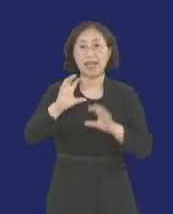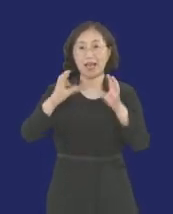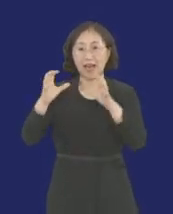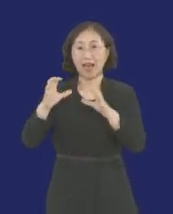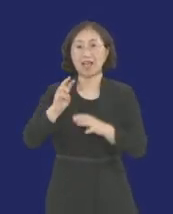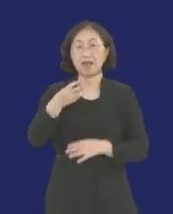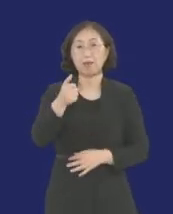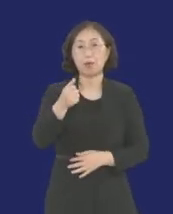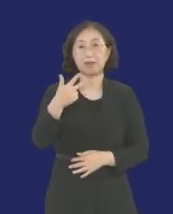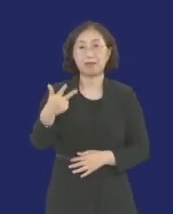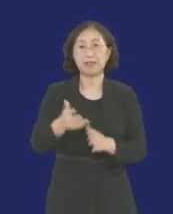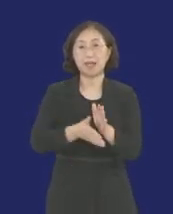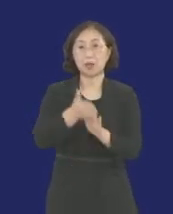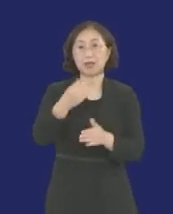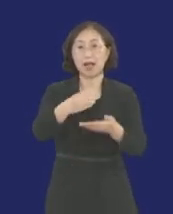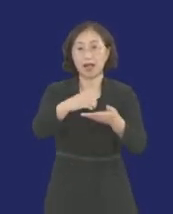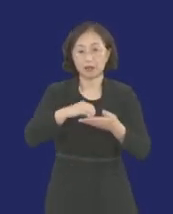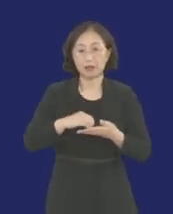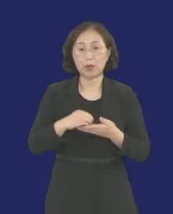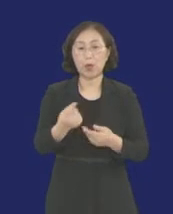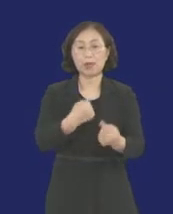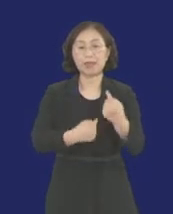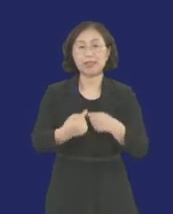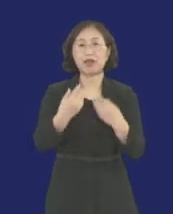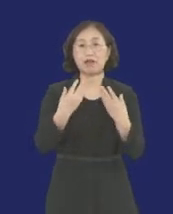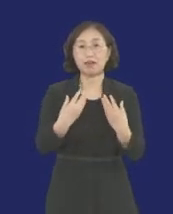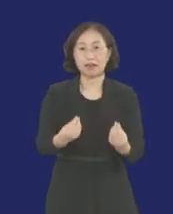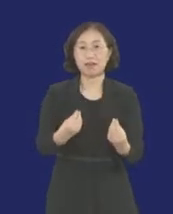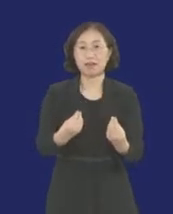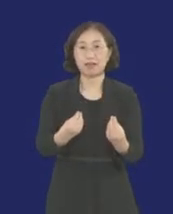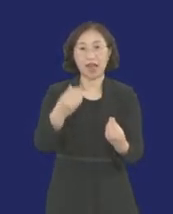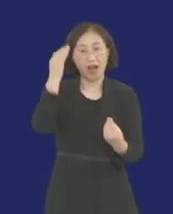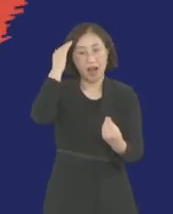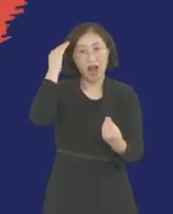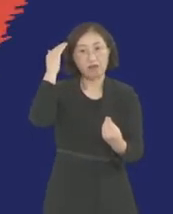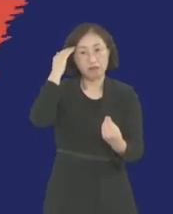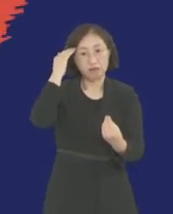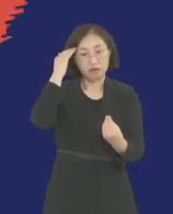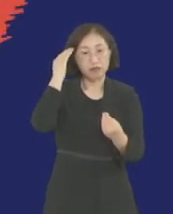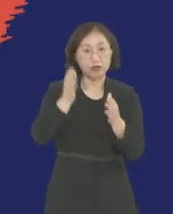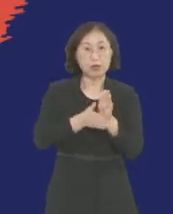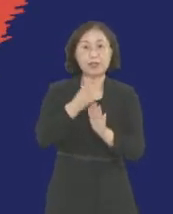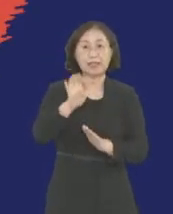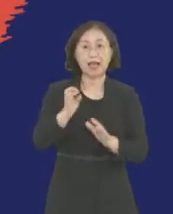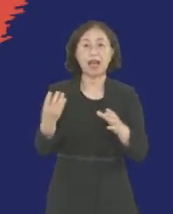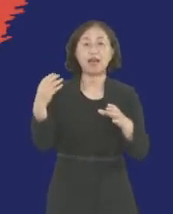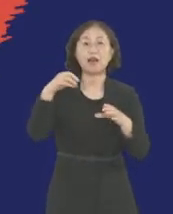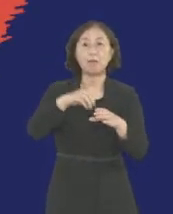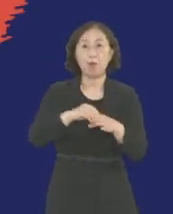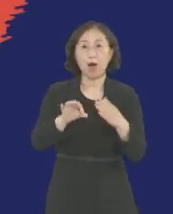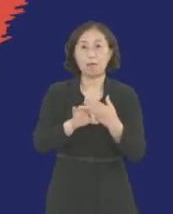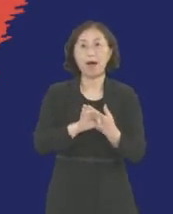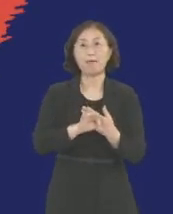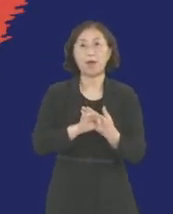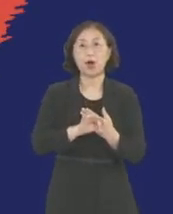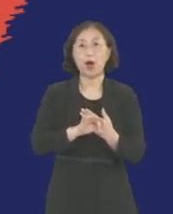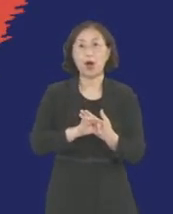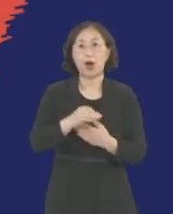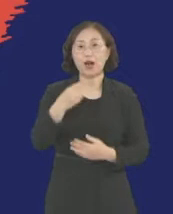300신 7개 도시가 등록해 신청을 마친 41개 국내 도시를 포함하면 모두 300r 도시에서